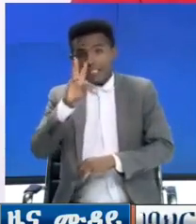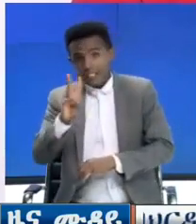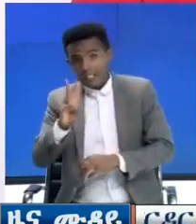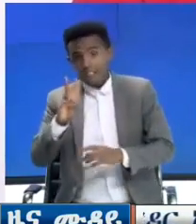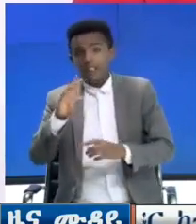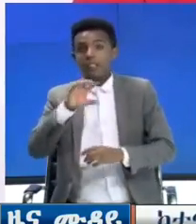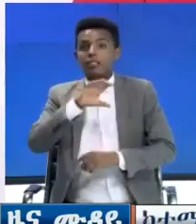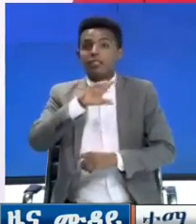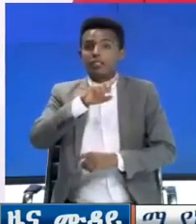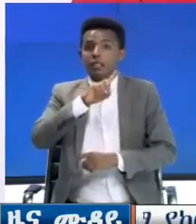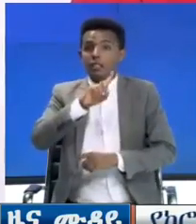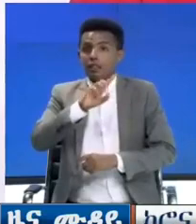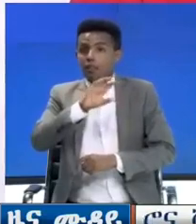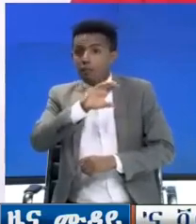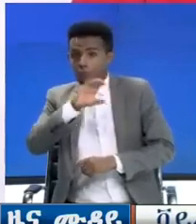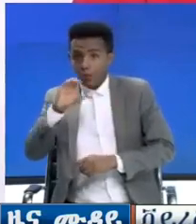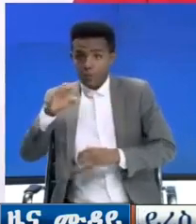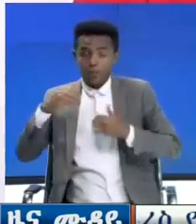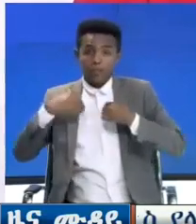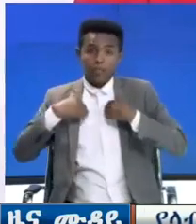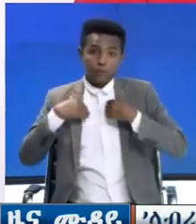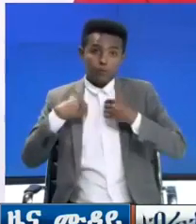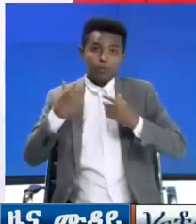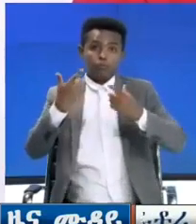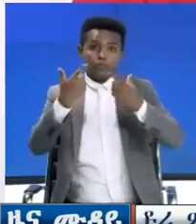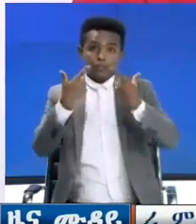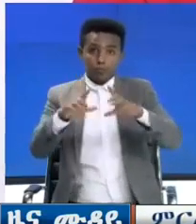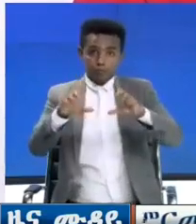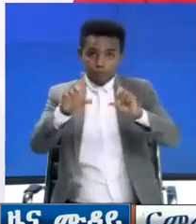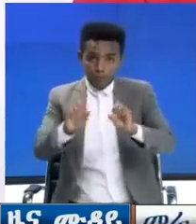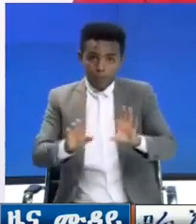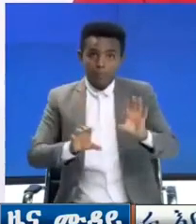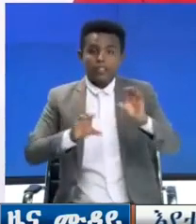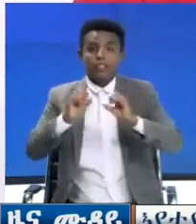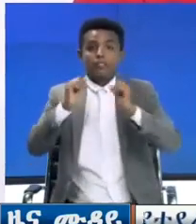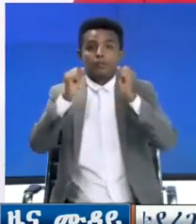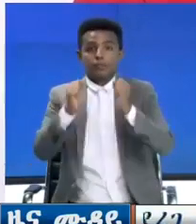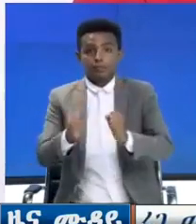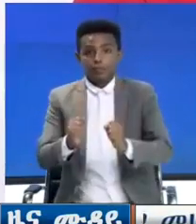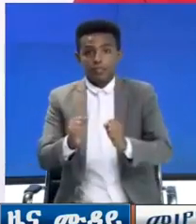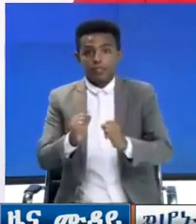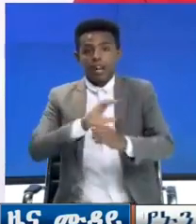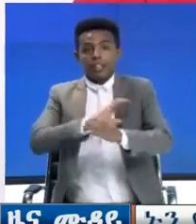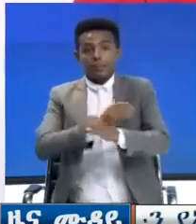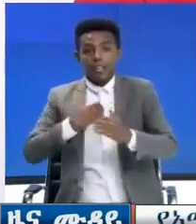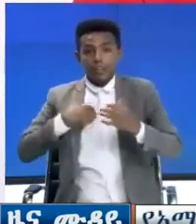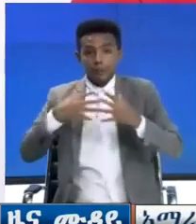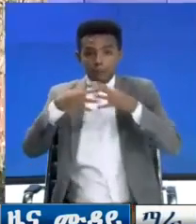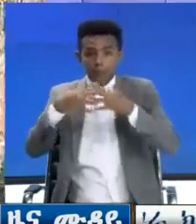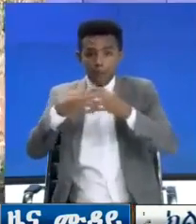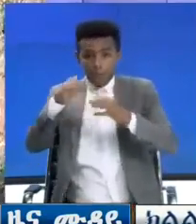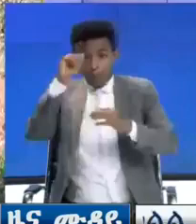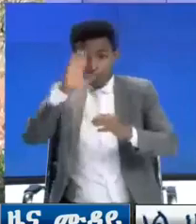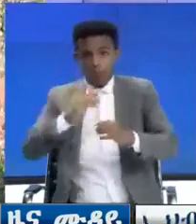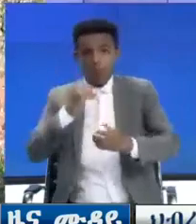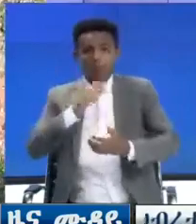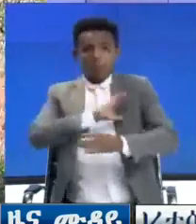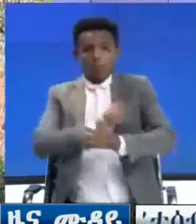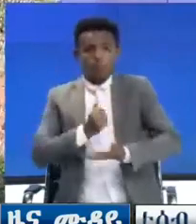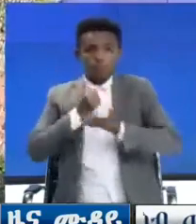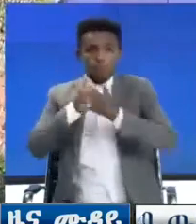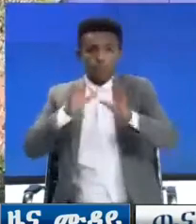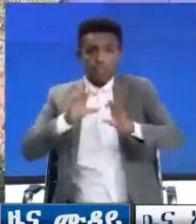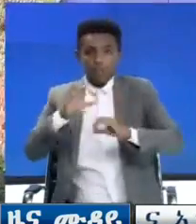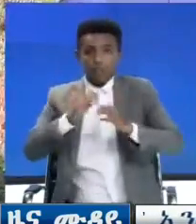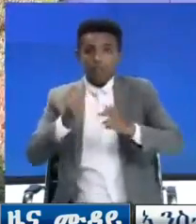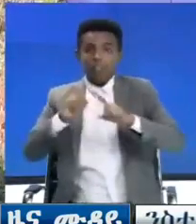ያሉ ናሙናዎችን ነው በአንድ ጊዜ በ24 ሰዓት ፕሮሰስ ማድረግ የሚችል አቅም ያለ መሳሪያው በሰው ኃይል ታግዞ የሚሰራና የተለየ አቀማመጥ